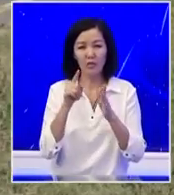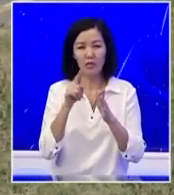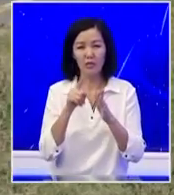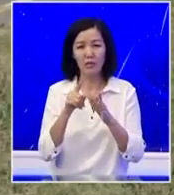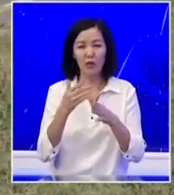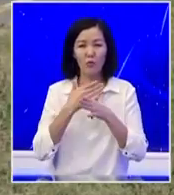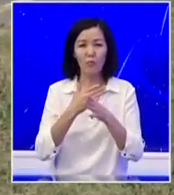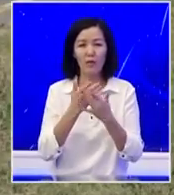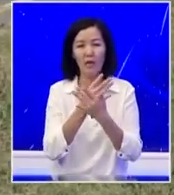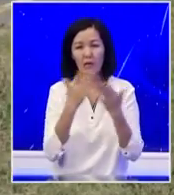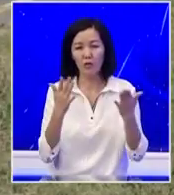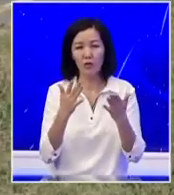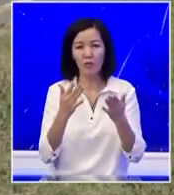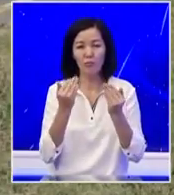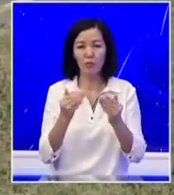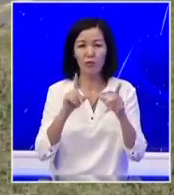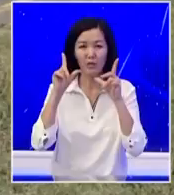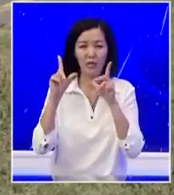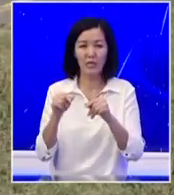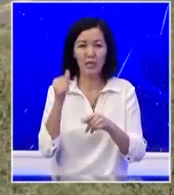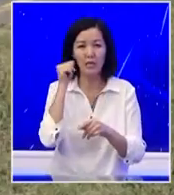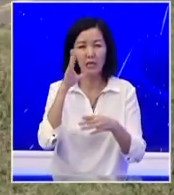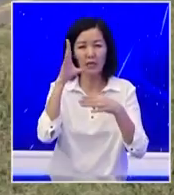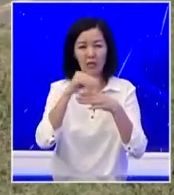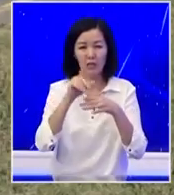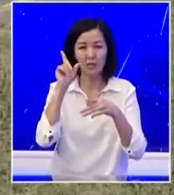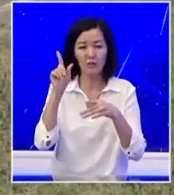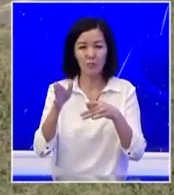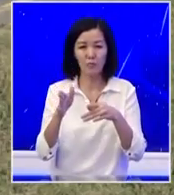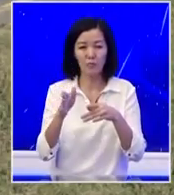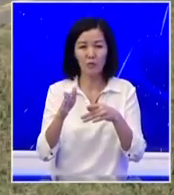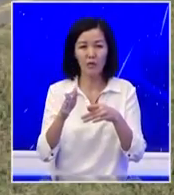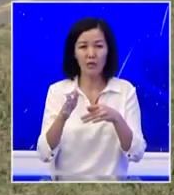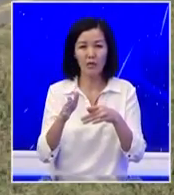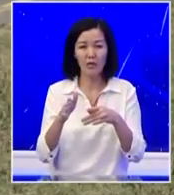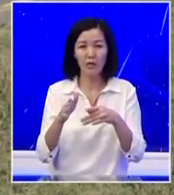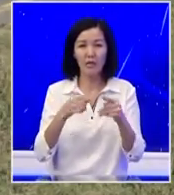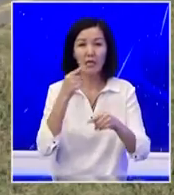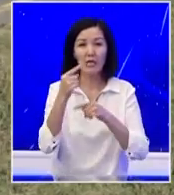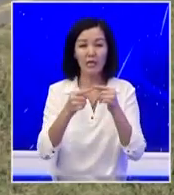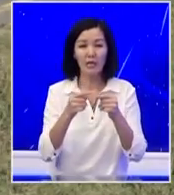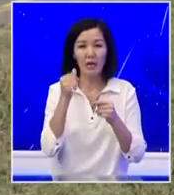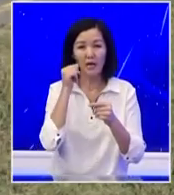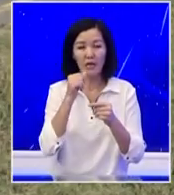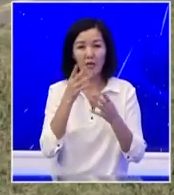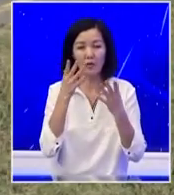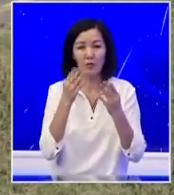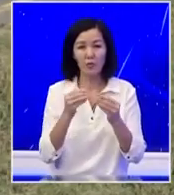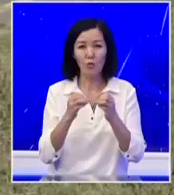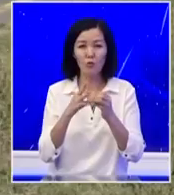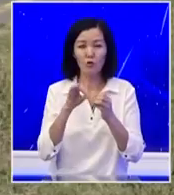керуені бүгін жолға шықты. Ертең кешкісін жетеді, яғни арғы күні 13 мамыр